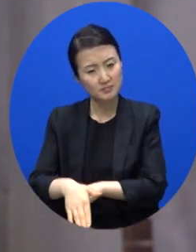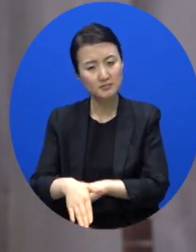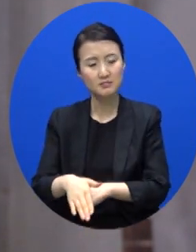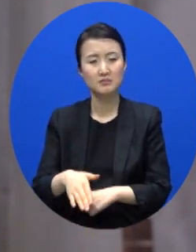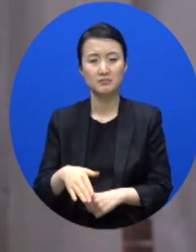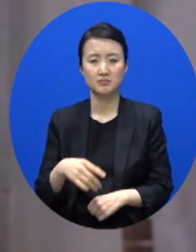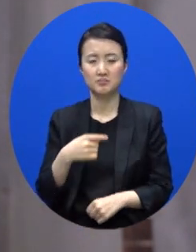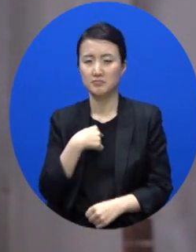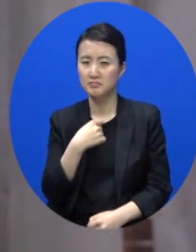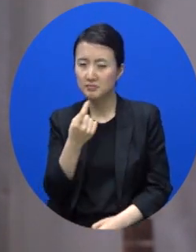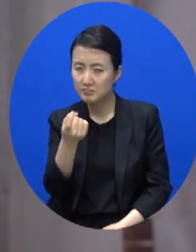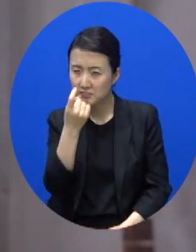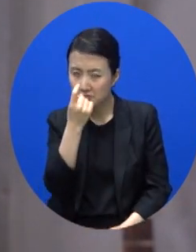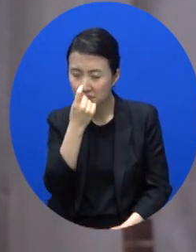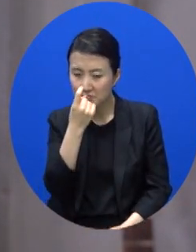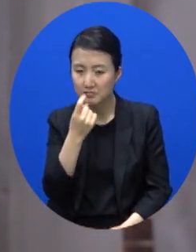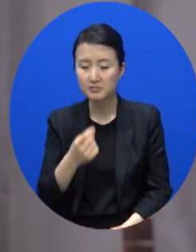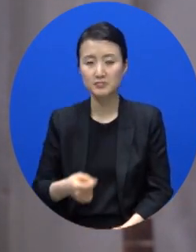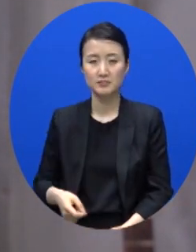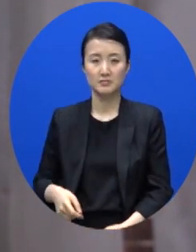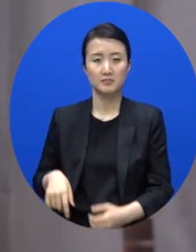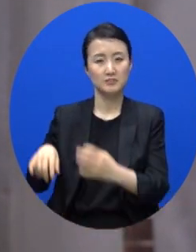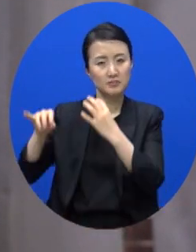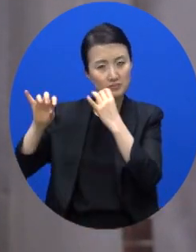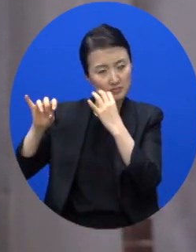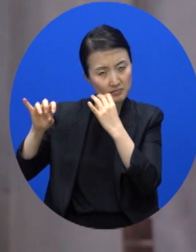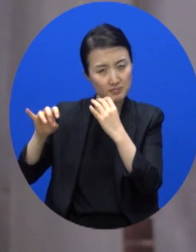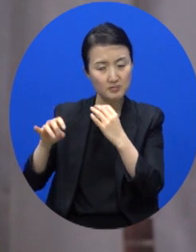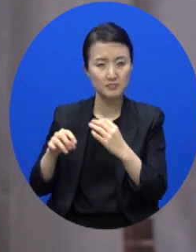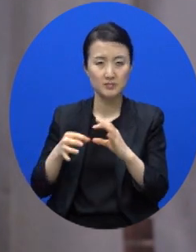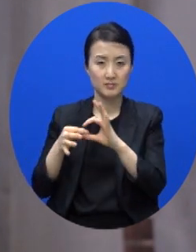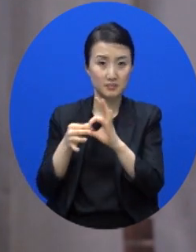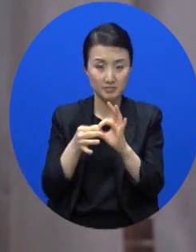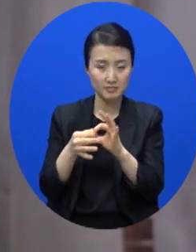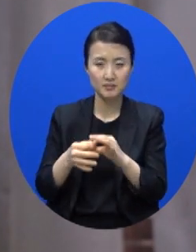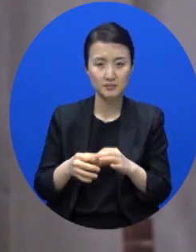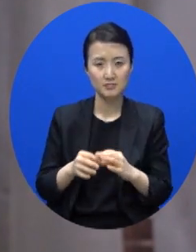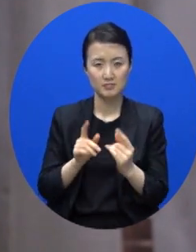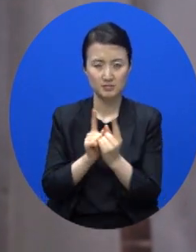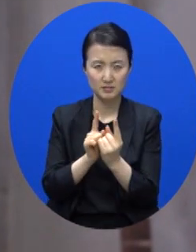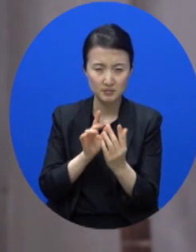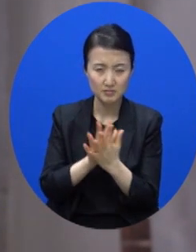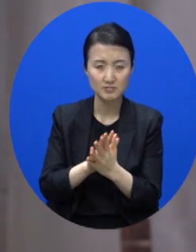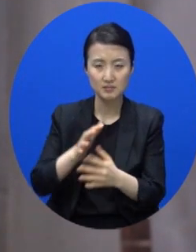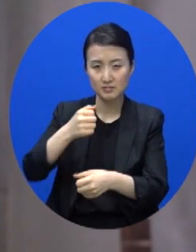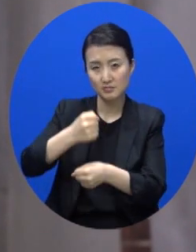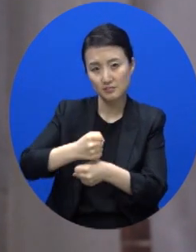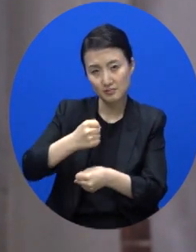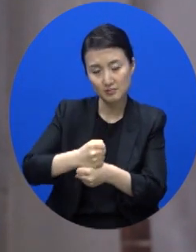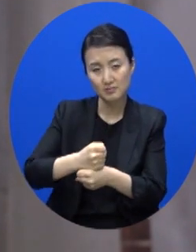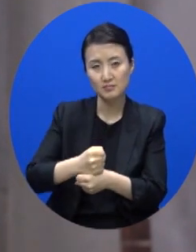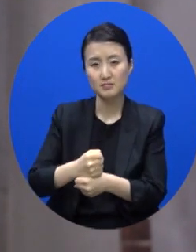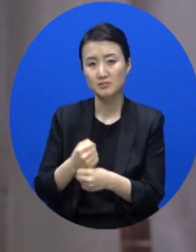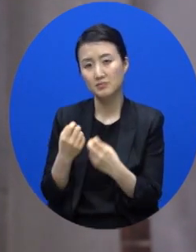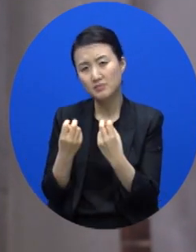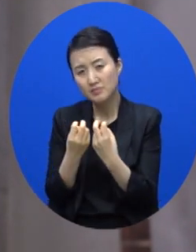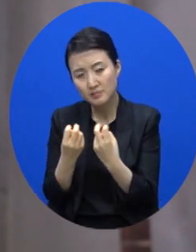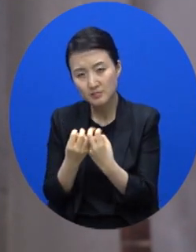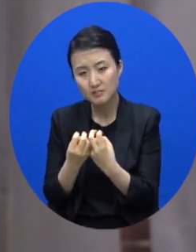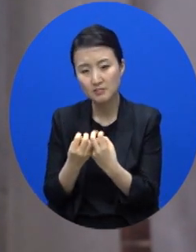관악기를 수제로 만드는 그런, 수제 제작